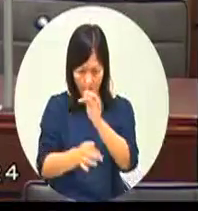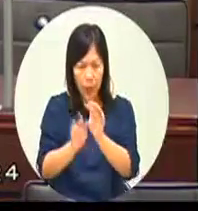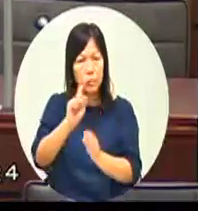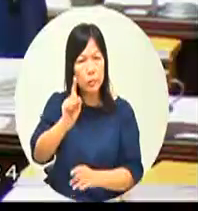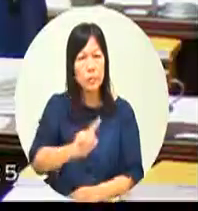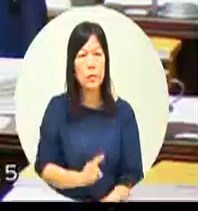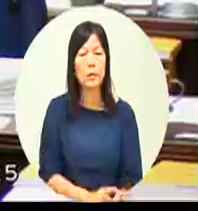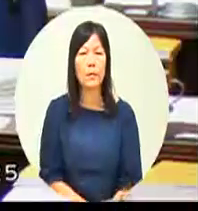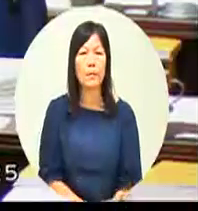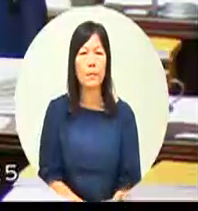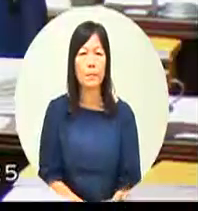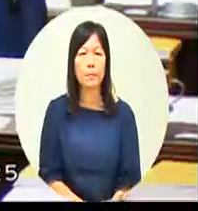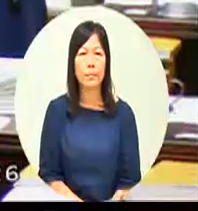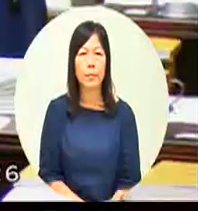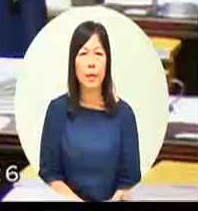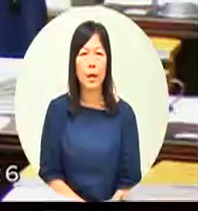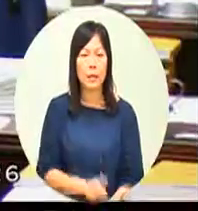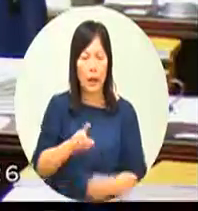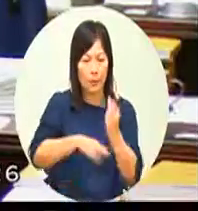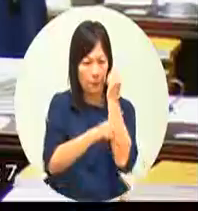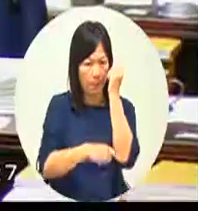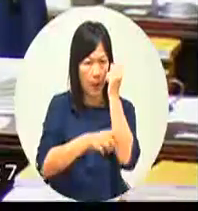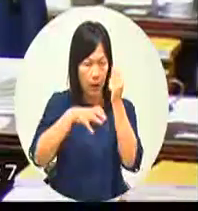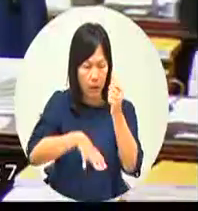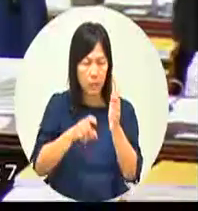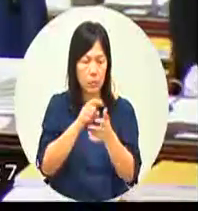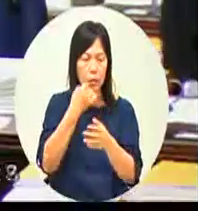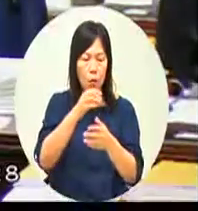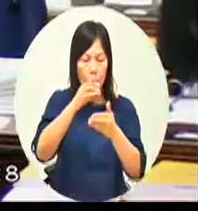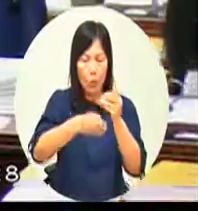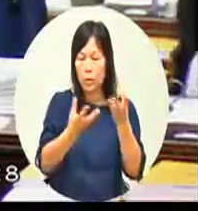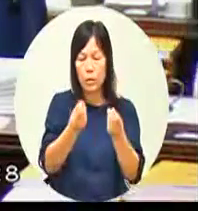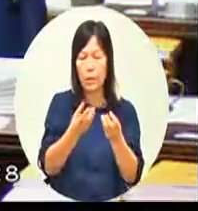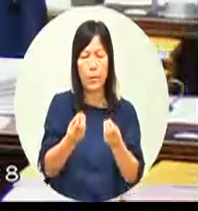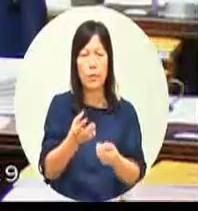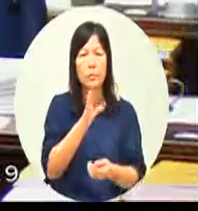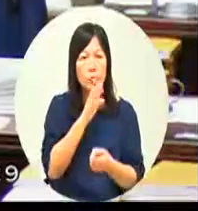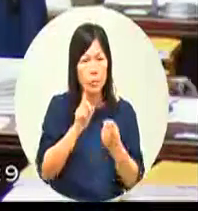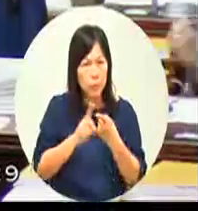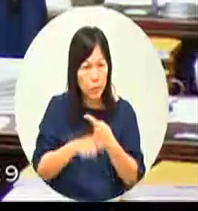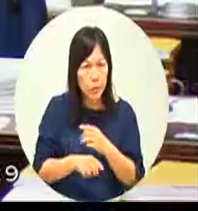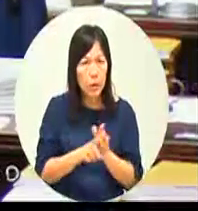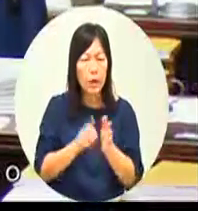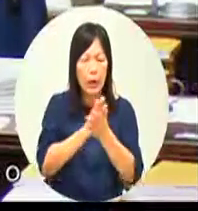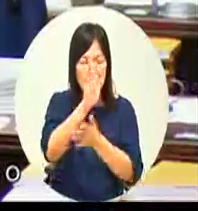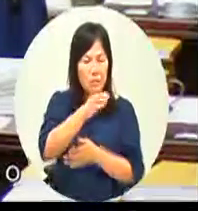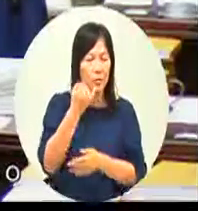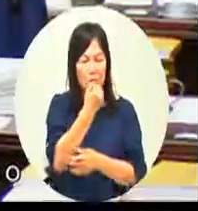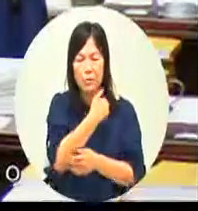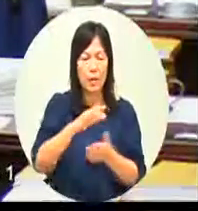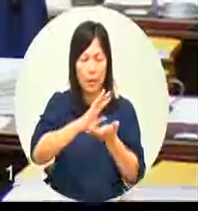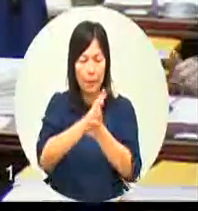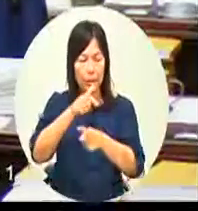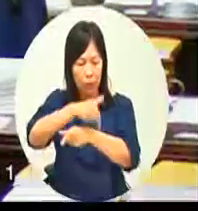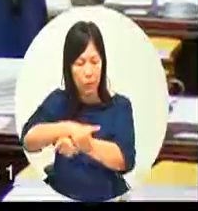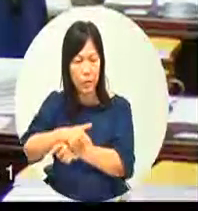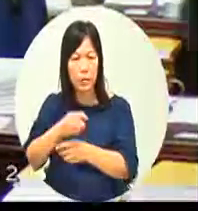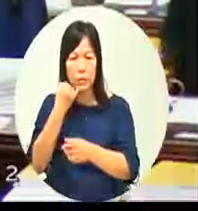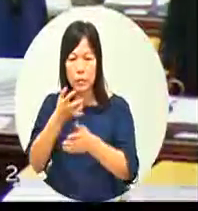在你所有的法令里面也没有规定说以后不能收外县市，对不对？所以将来还是有可能南区厂会抽外县